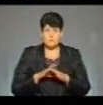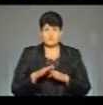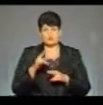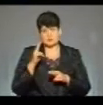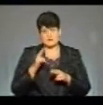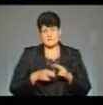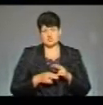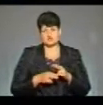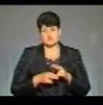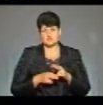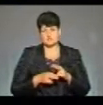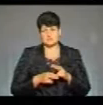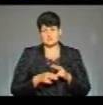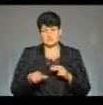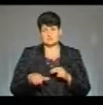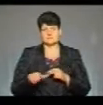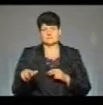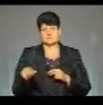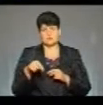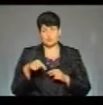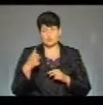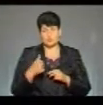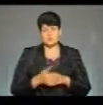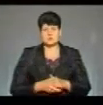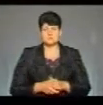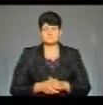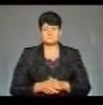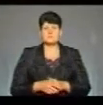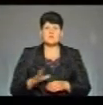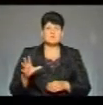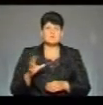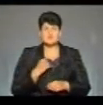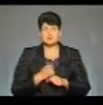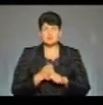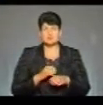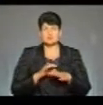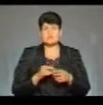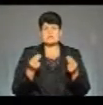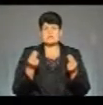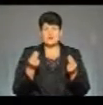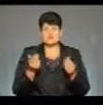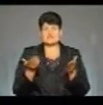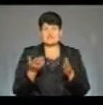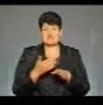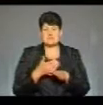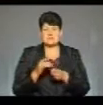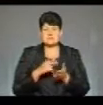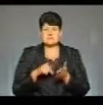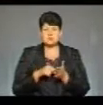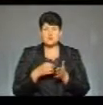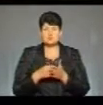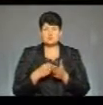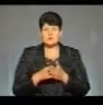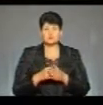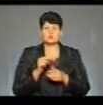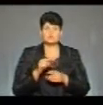завершити шляхопровід в цьому році. Всі роботи проводяться за кошти, які виділили з міського бюджету.